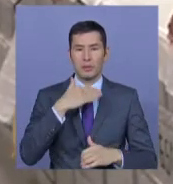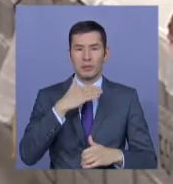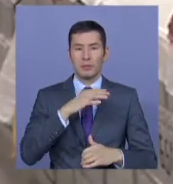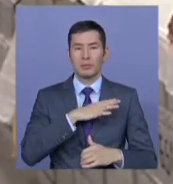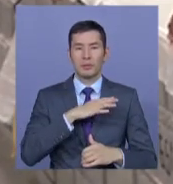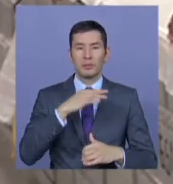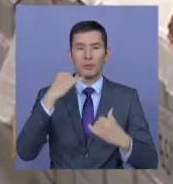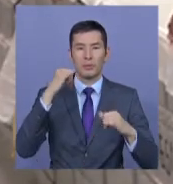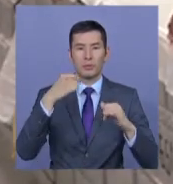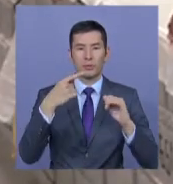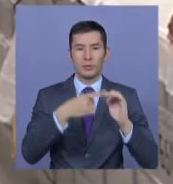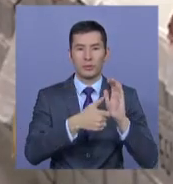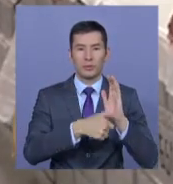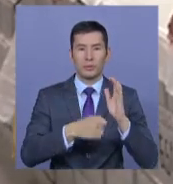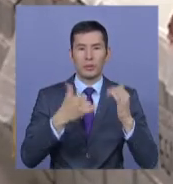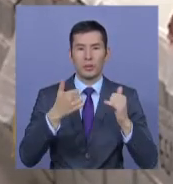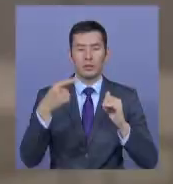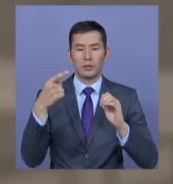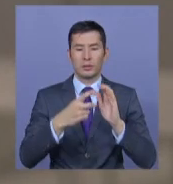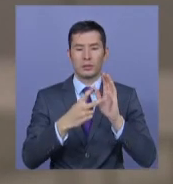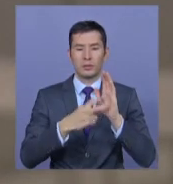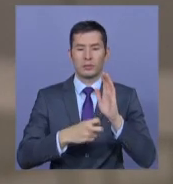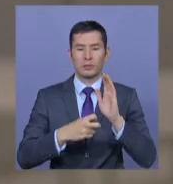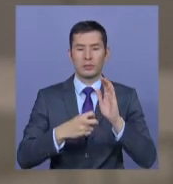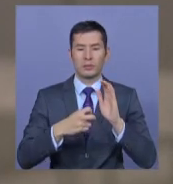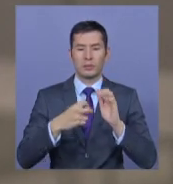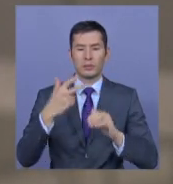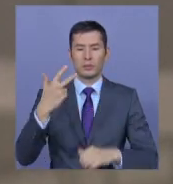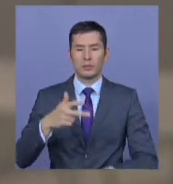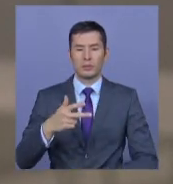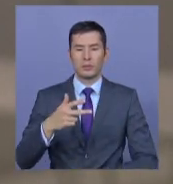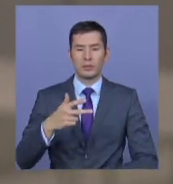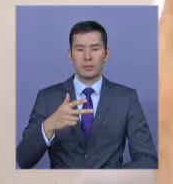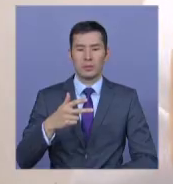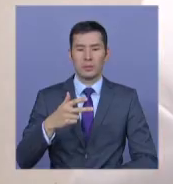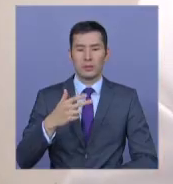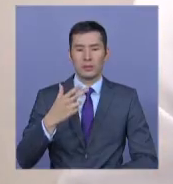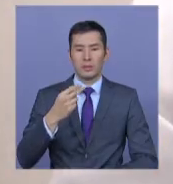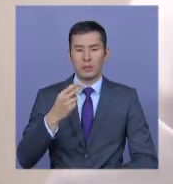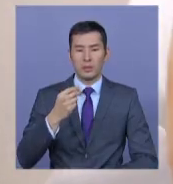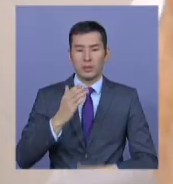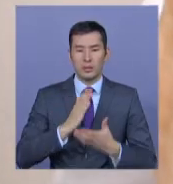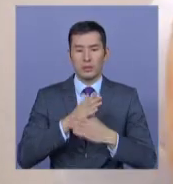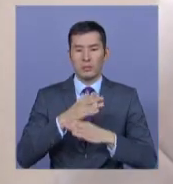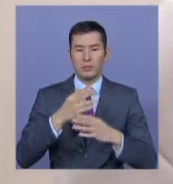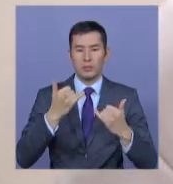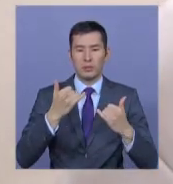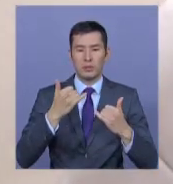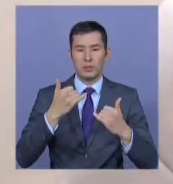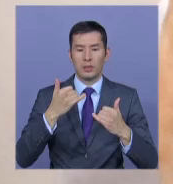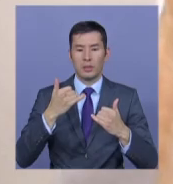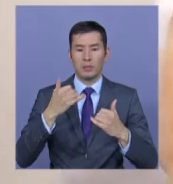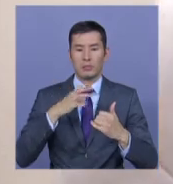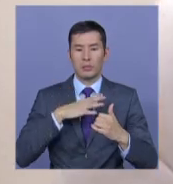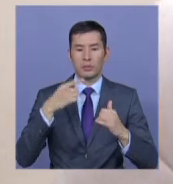болған, қазір 1730 теңгеден болды. Қымбаттап кетті баға. Последнее время поставщиктер бізде